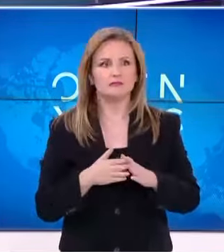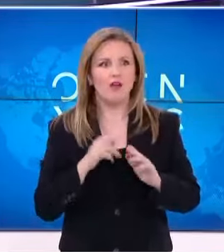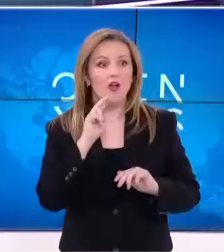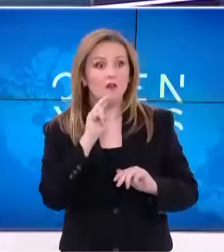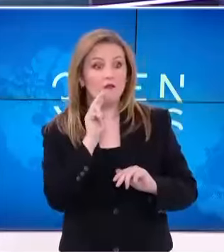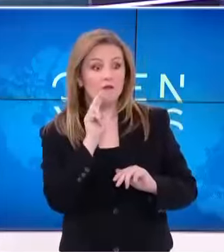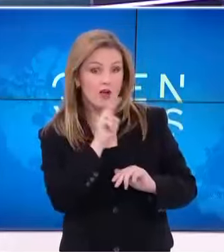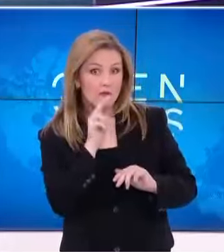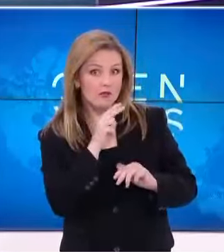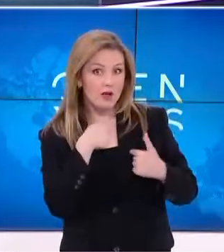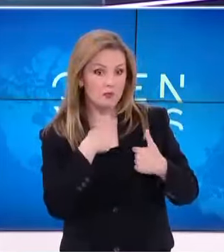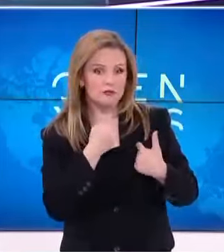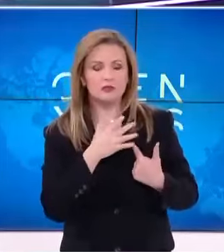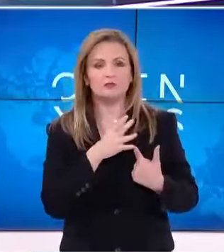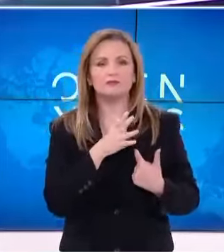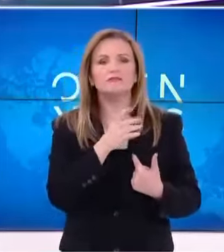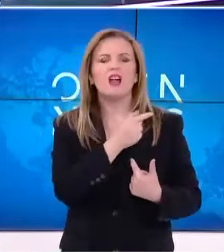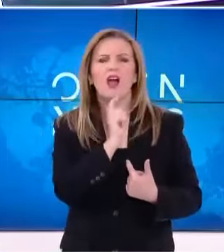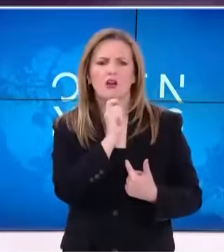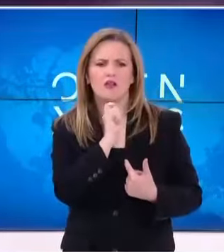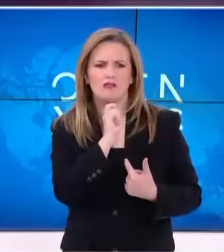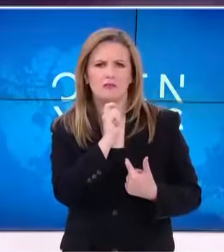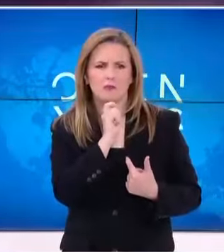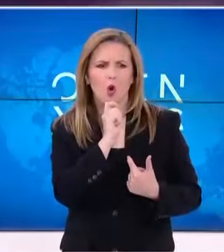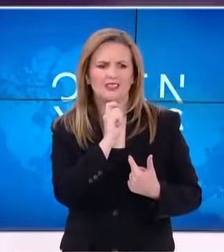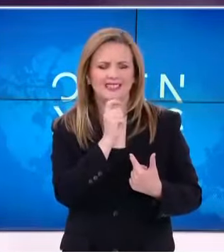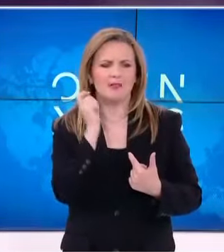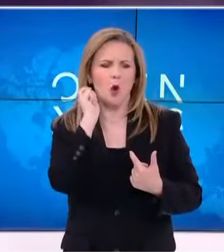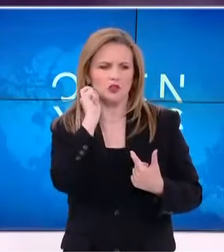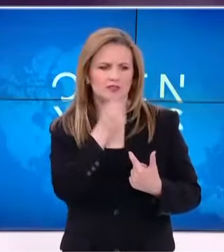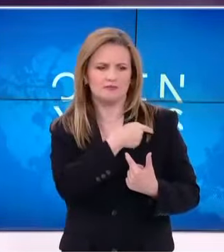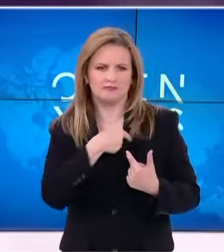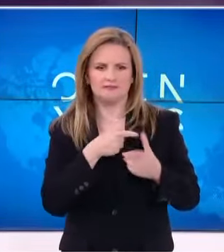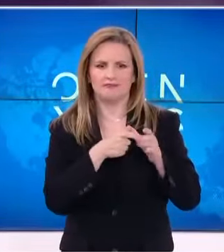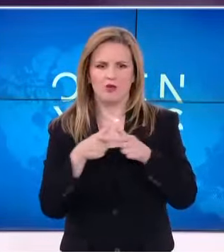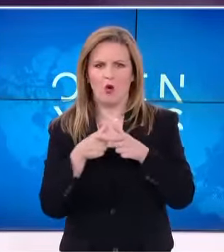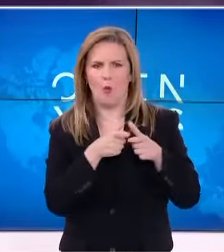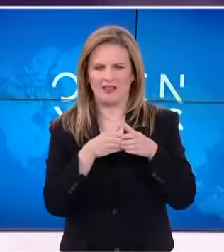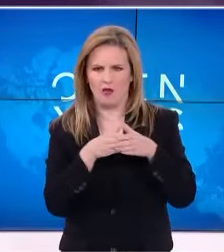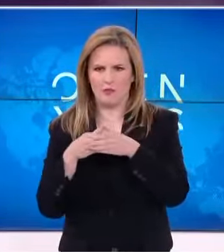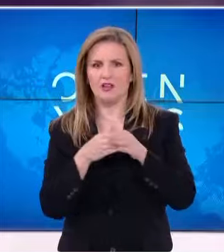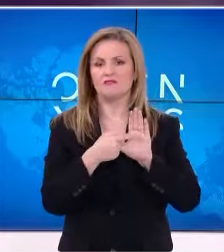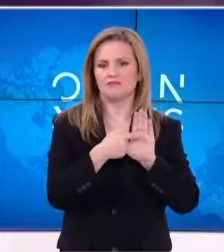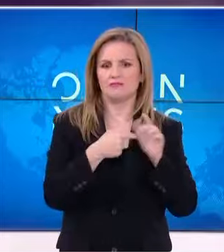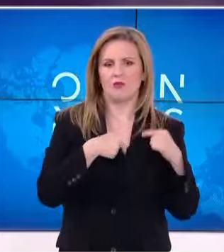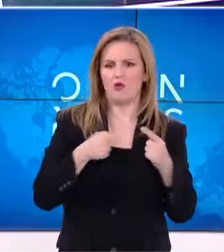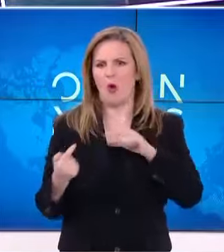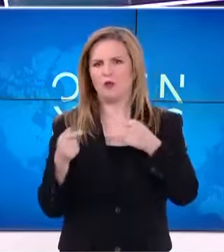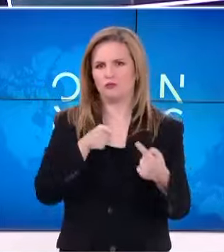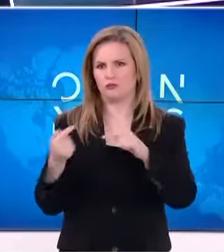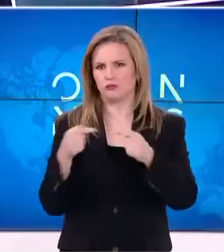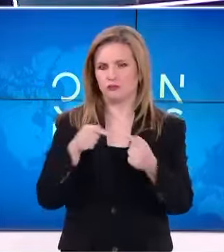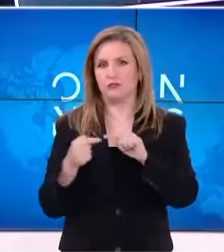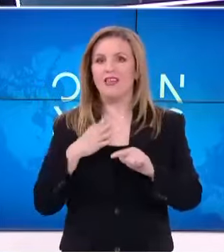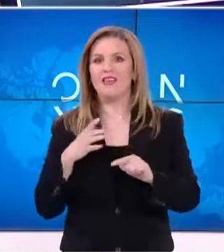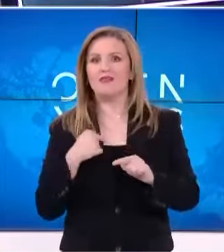οι ε πολιτικοί αρχηγοί που κονταροχτυπιούνται δείχνοντας ο ένας τον άλλον θέλουν ουσιαστικά να μιλήσουν